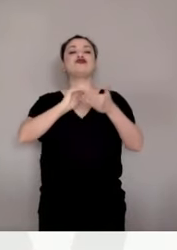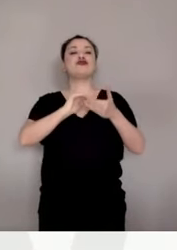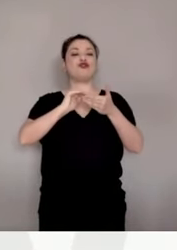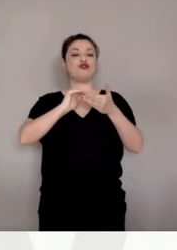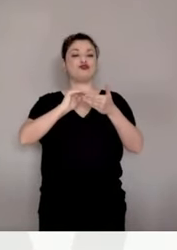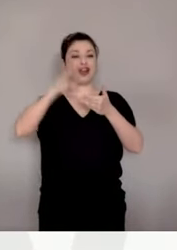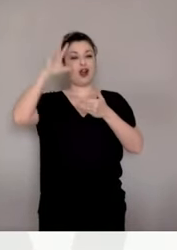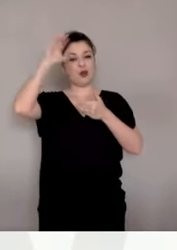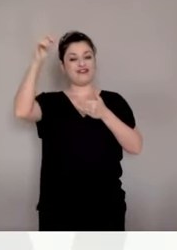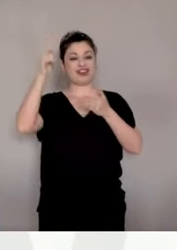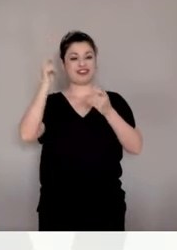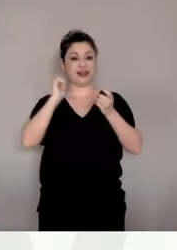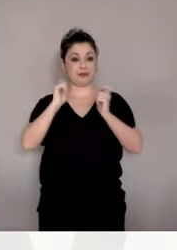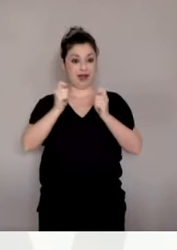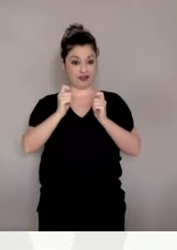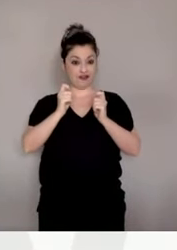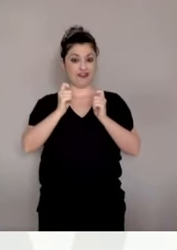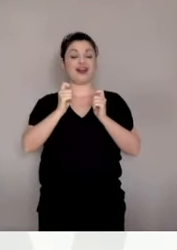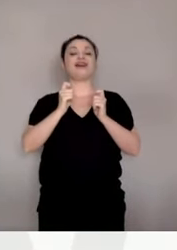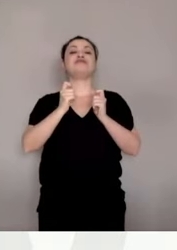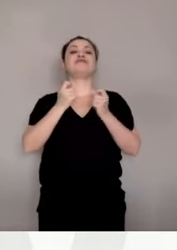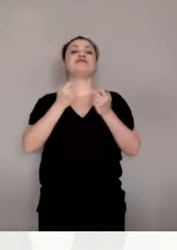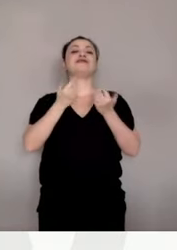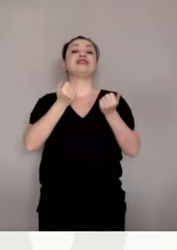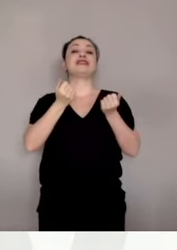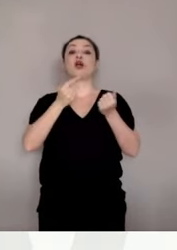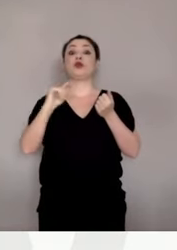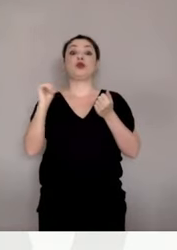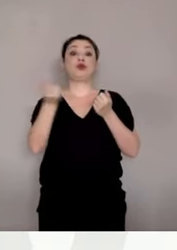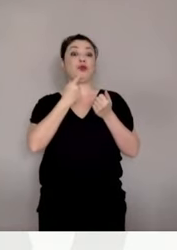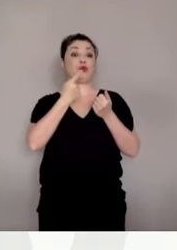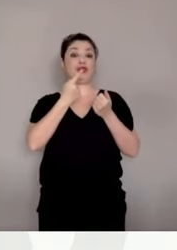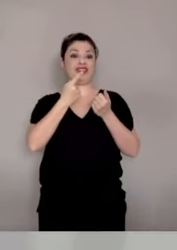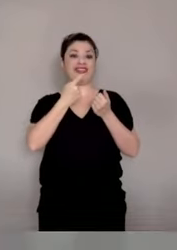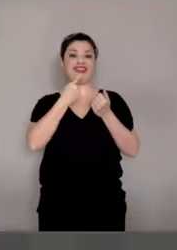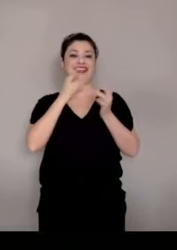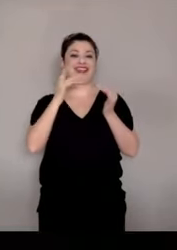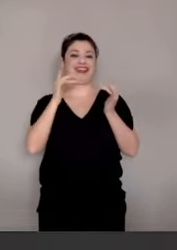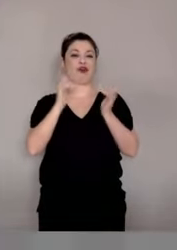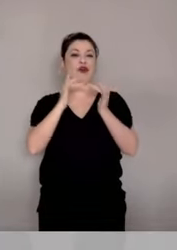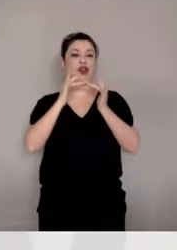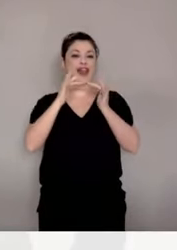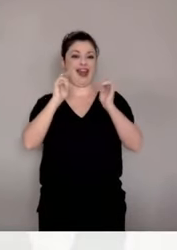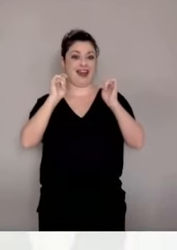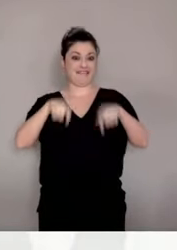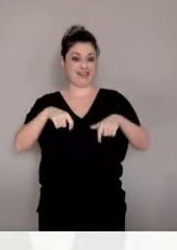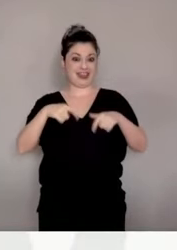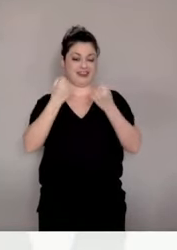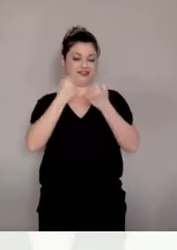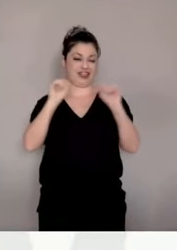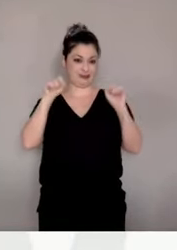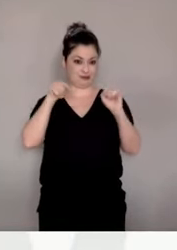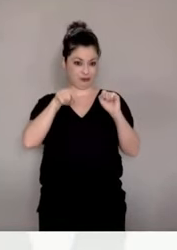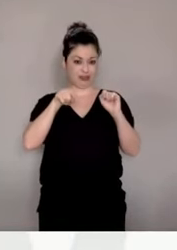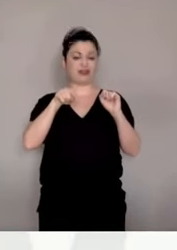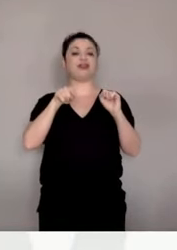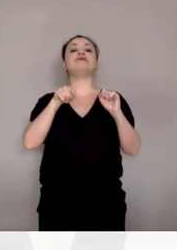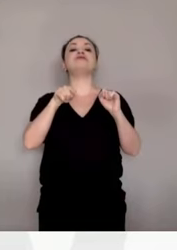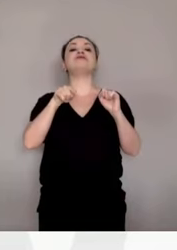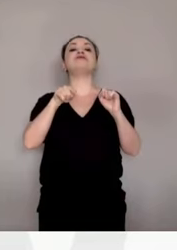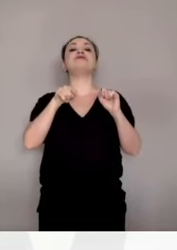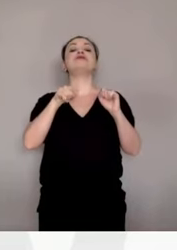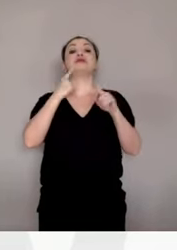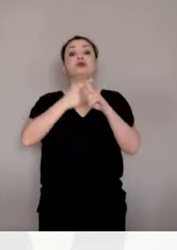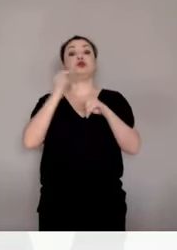Padova. Saluto tutte le persone che si stanno collegando in questo momento sia su Facebook che su